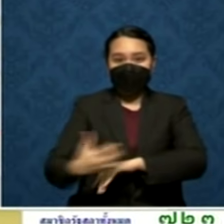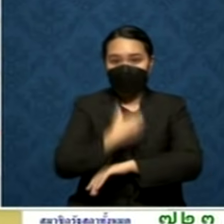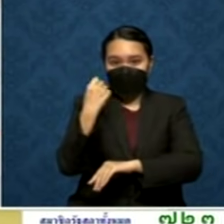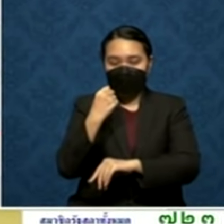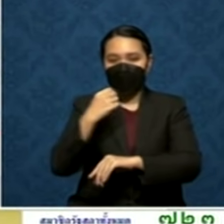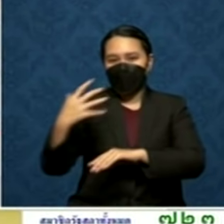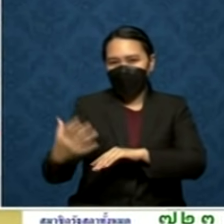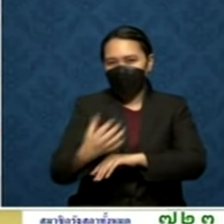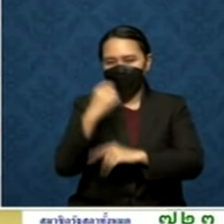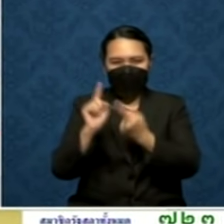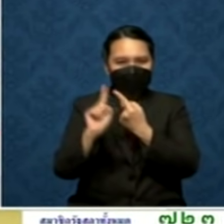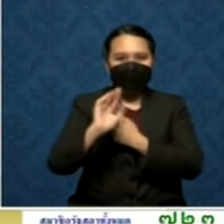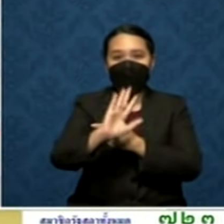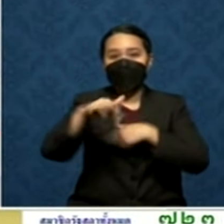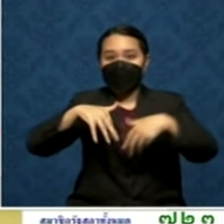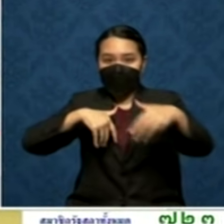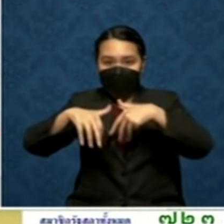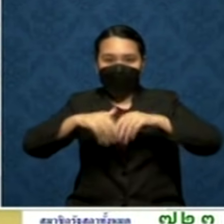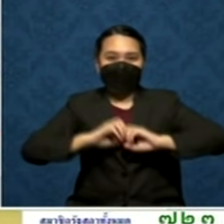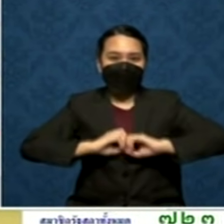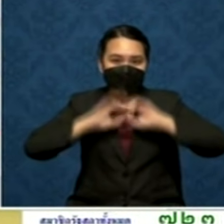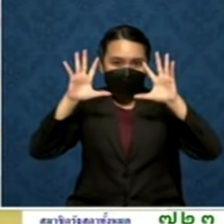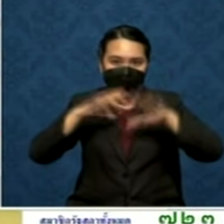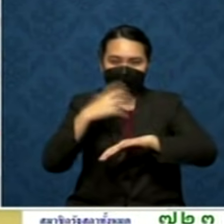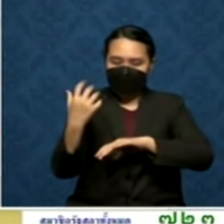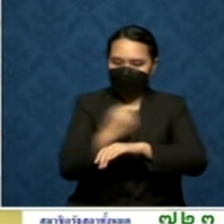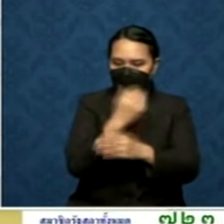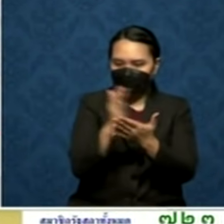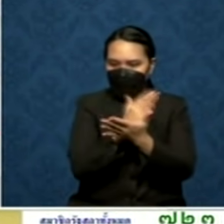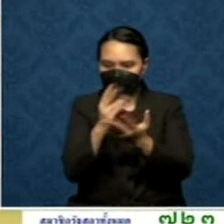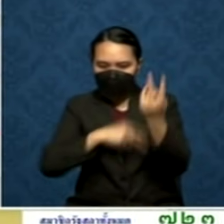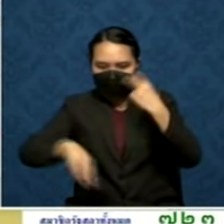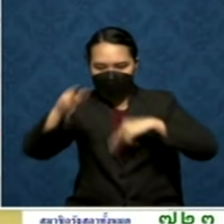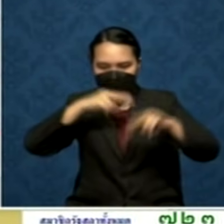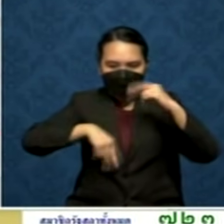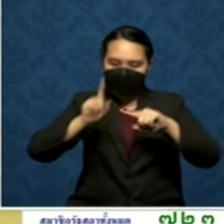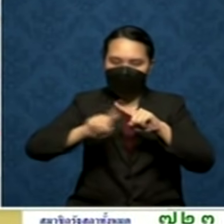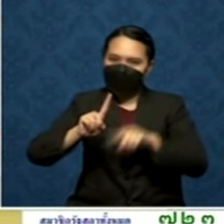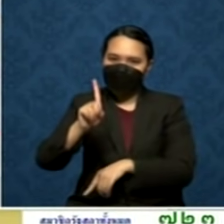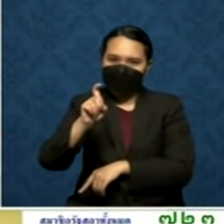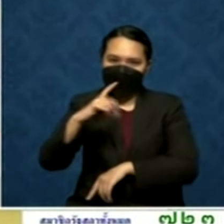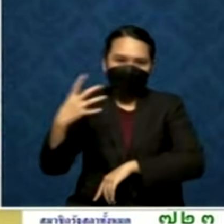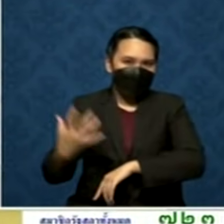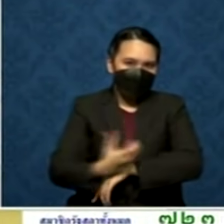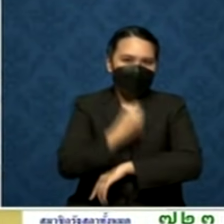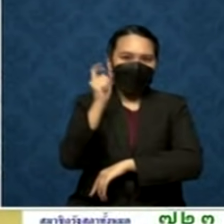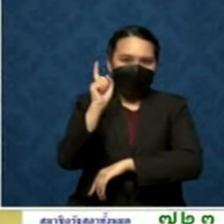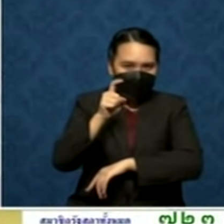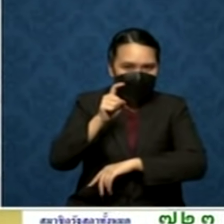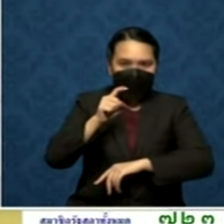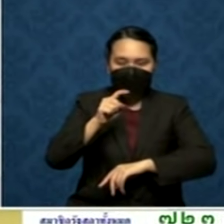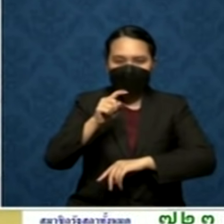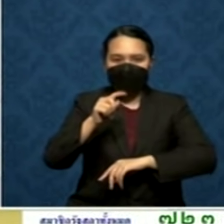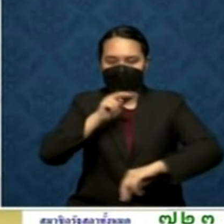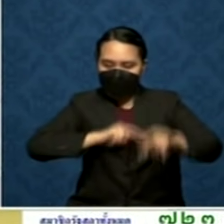ปรากฏเป็นรูปประธรรมได้จริงครับให้มีการแบ่งแยกอำนาจการตรวจสอบถ่วงดุลใช้อำนาจที่มีประสิทธิภาพและ